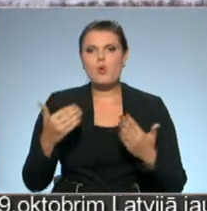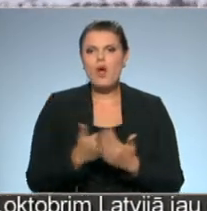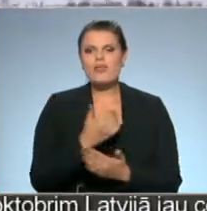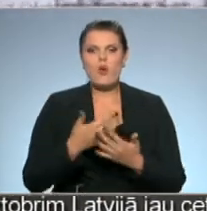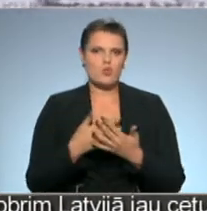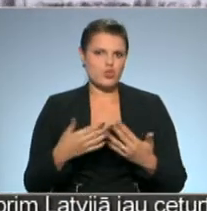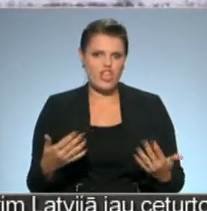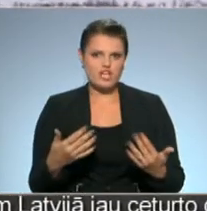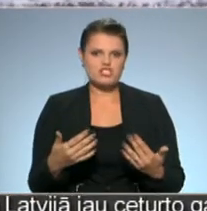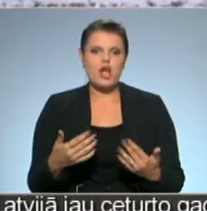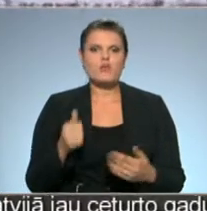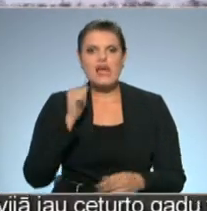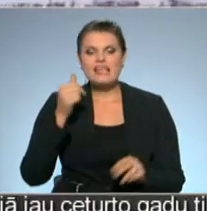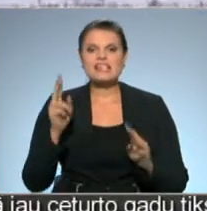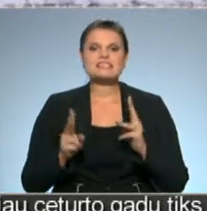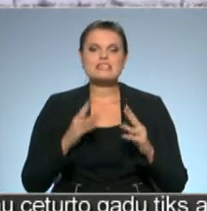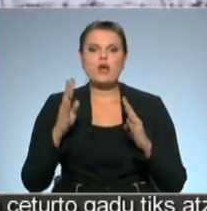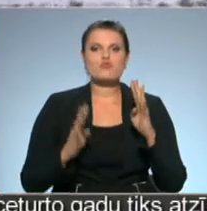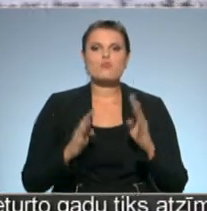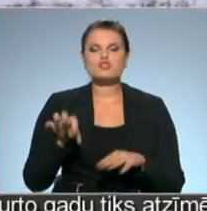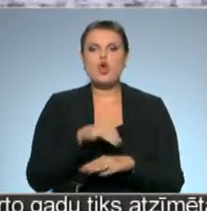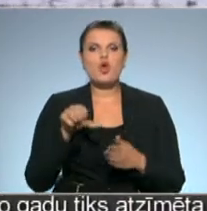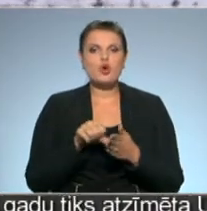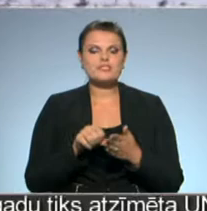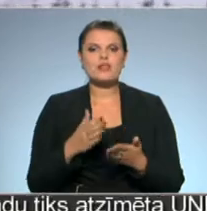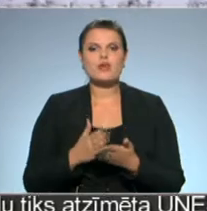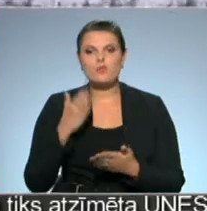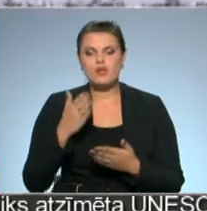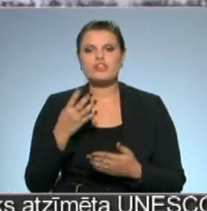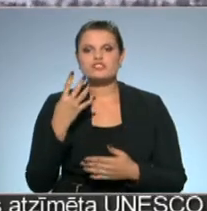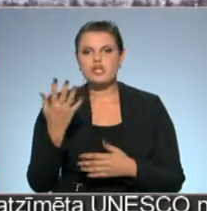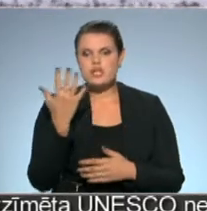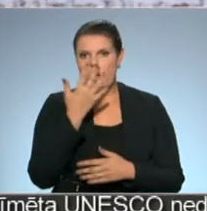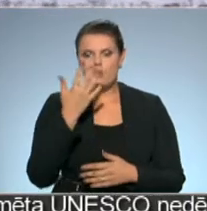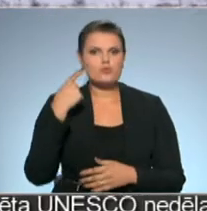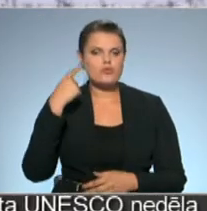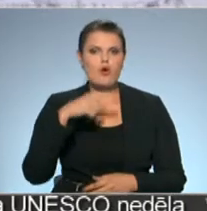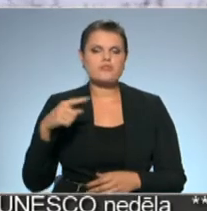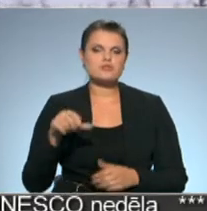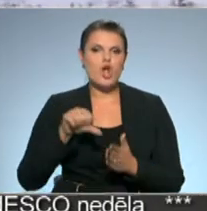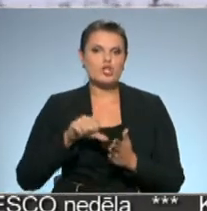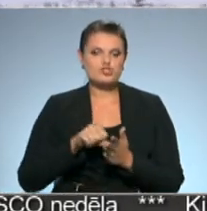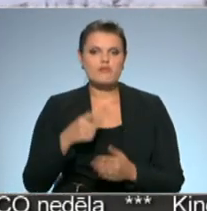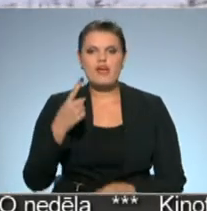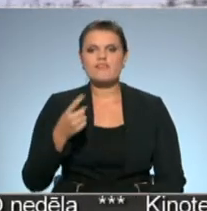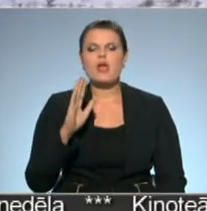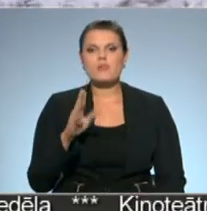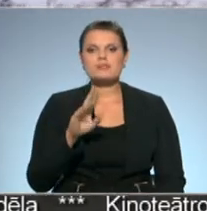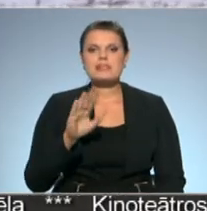dažādu. Rītdienas skaņu mežu koncertā notiks 4 audio-vizuāli šovi. Vienā no tiem uzstāsies mākslinieca Katrīna